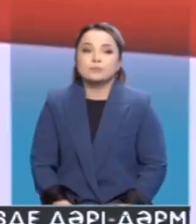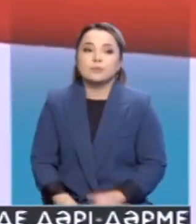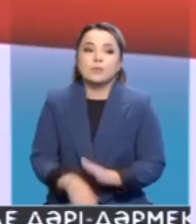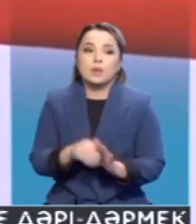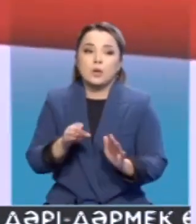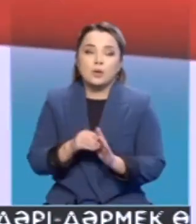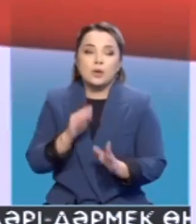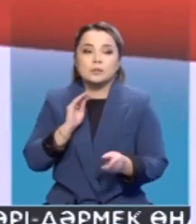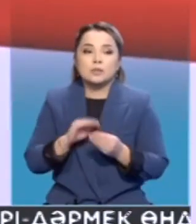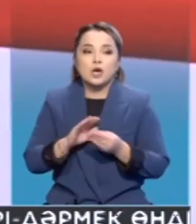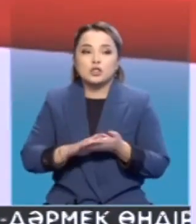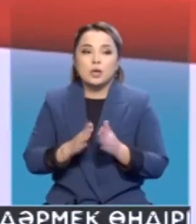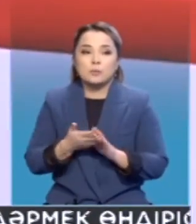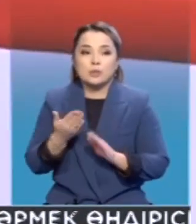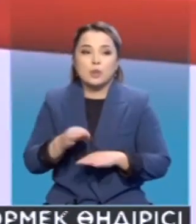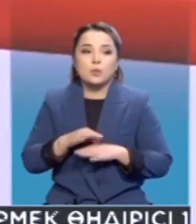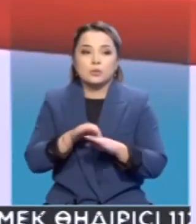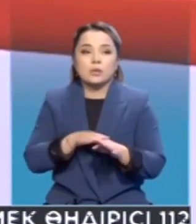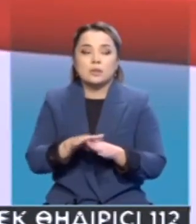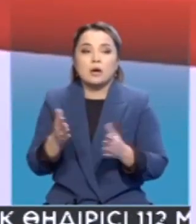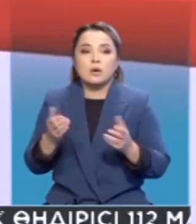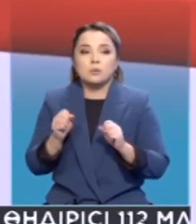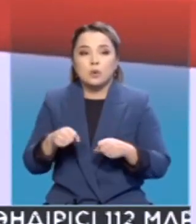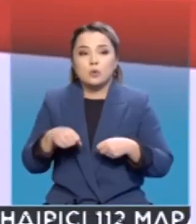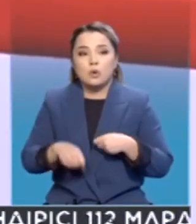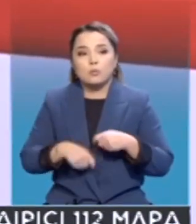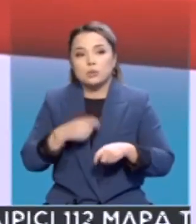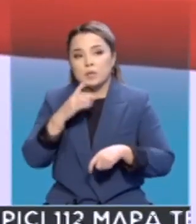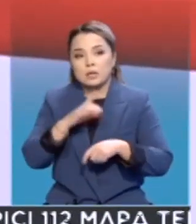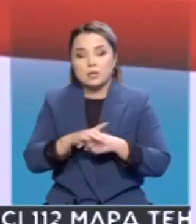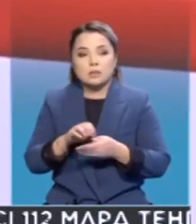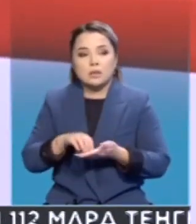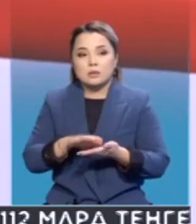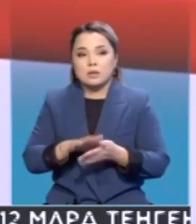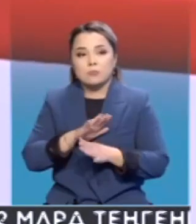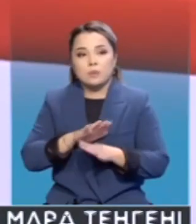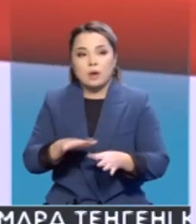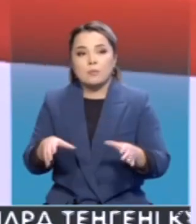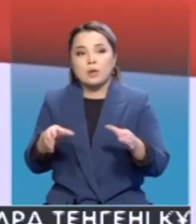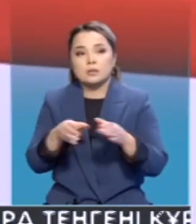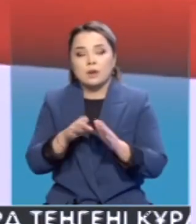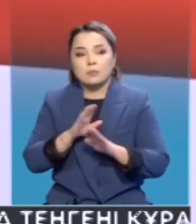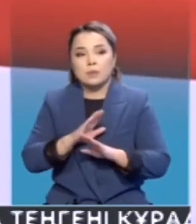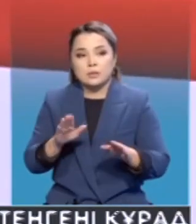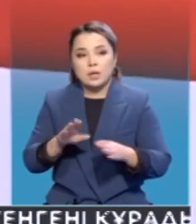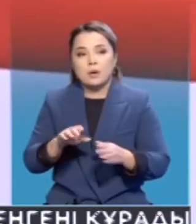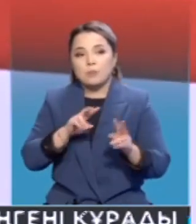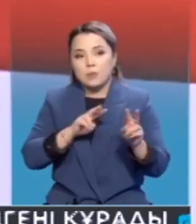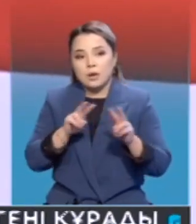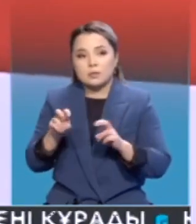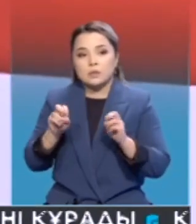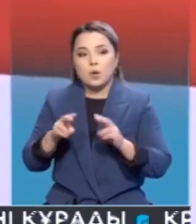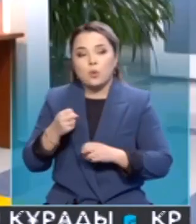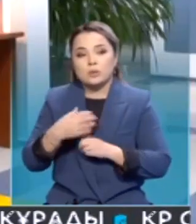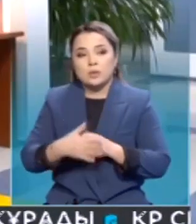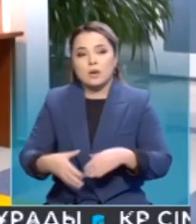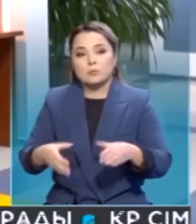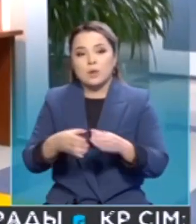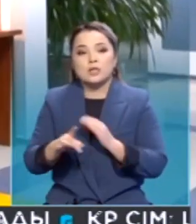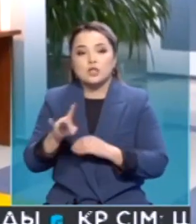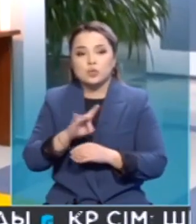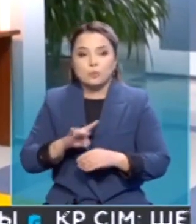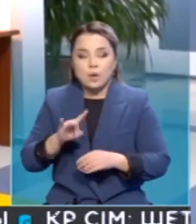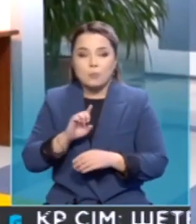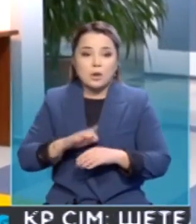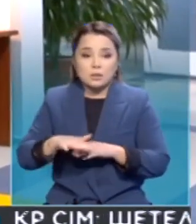Сайлау қалыпты жағдайда өтті. Қандайда бір құқық бұзу дерегі тіркелмеді. Партиялық емес байқау орталығы республикалық бірлестігі Батыс